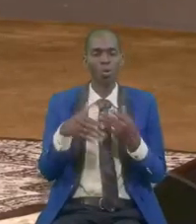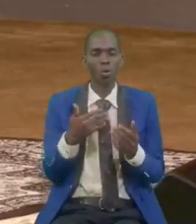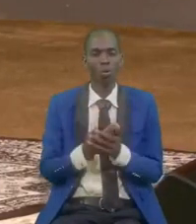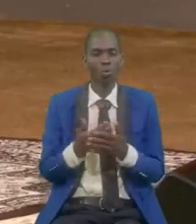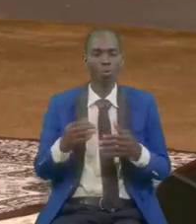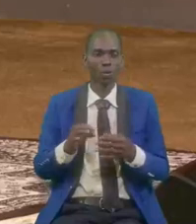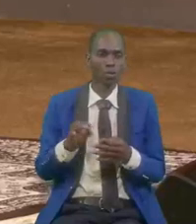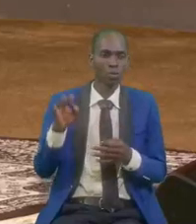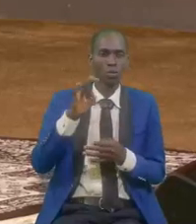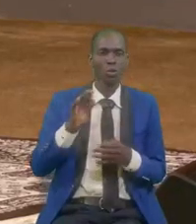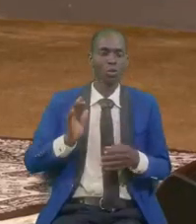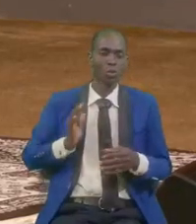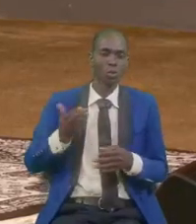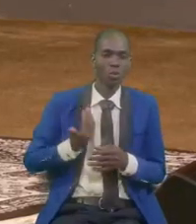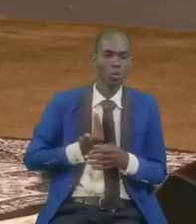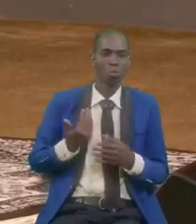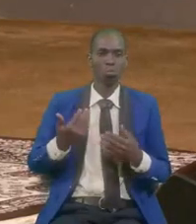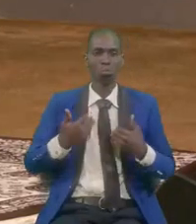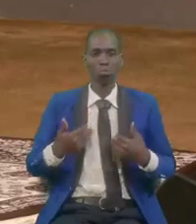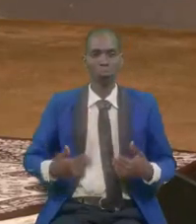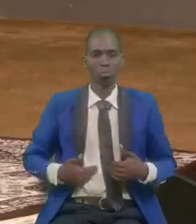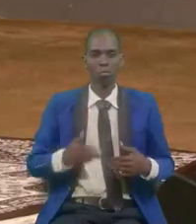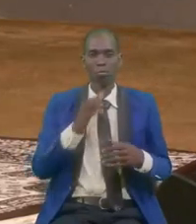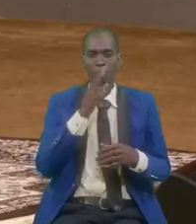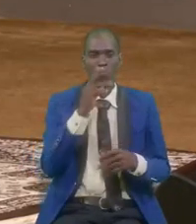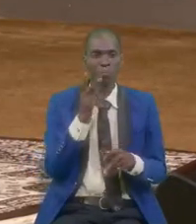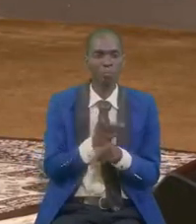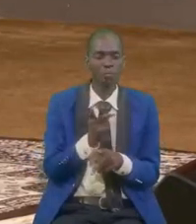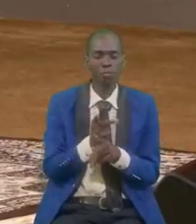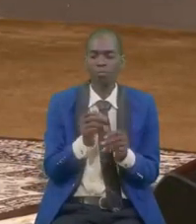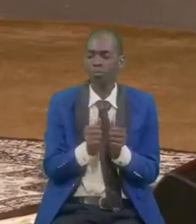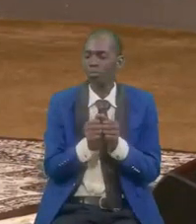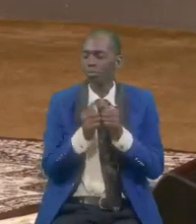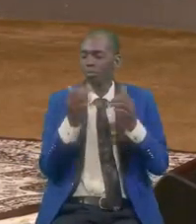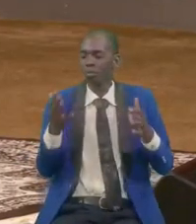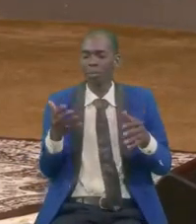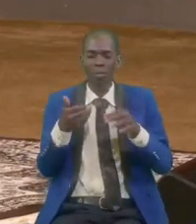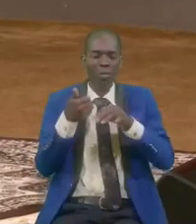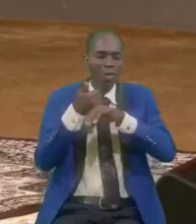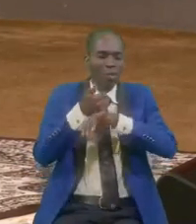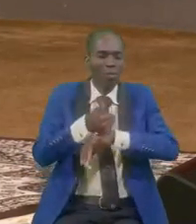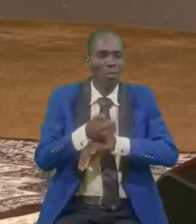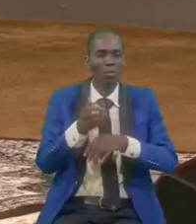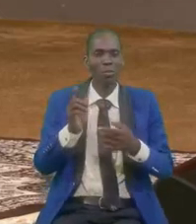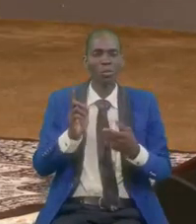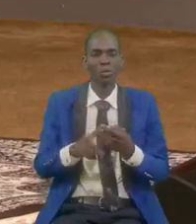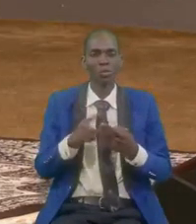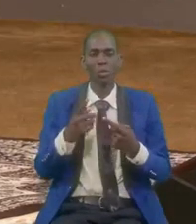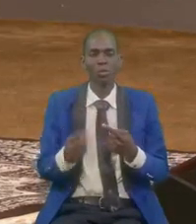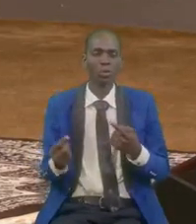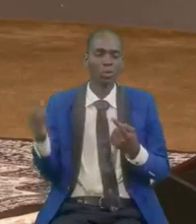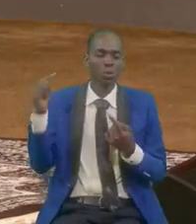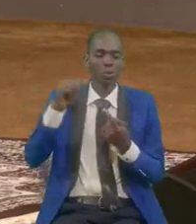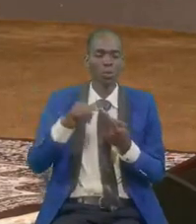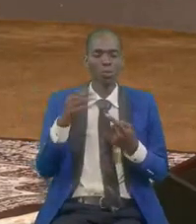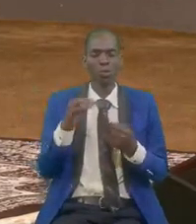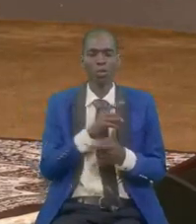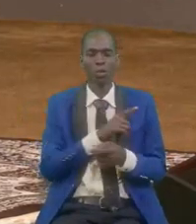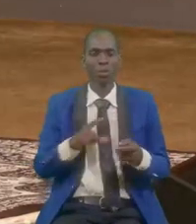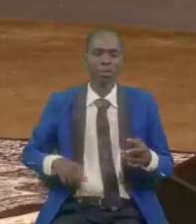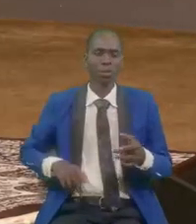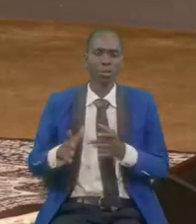votre être, l'esprit, l'âme et le corps soient conservés irrépréhensibles lors de